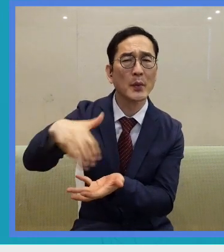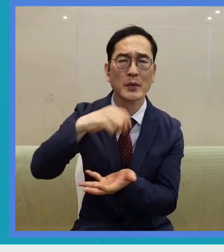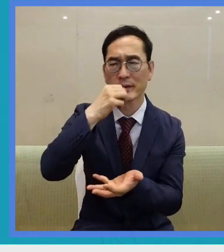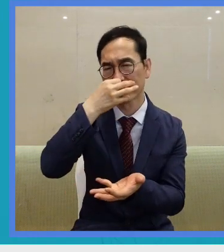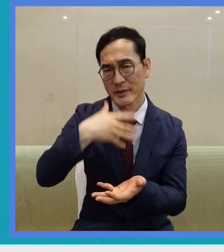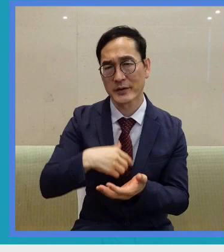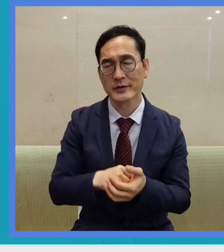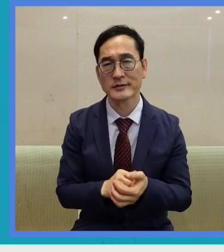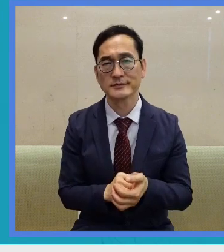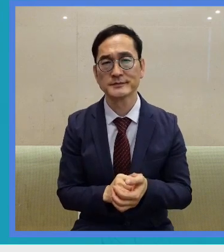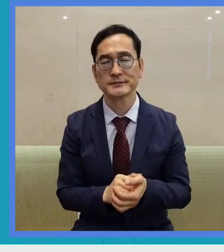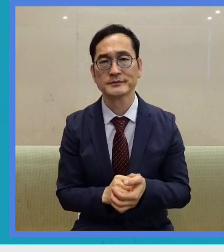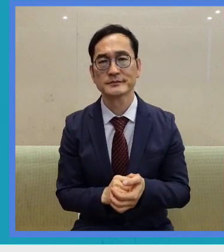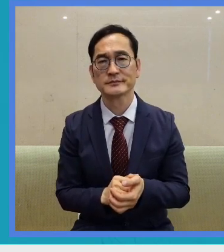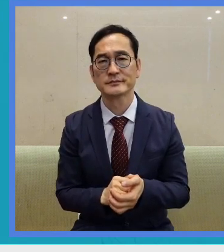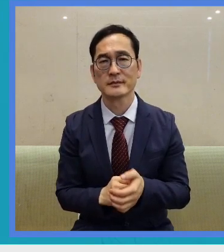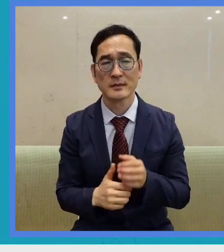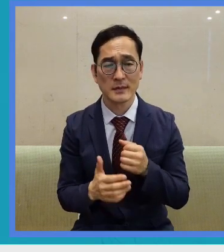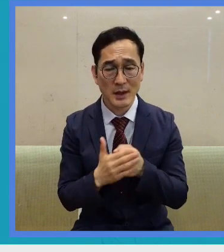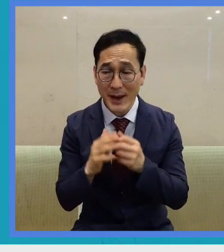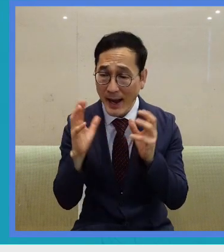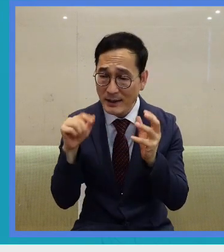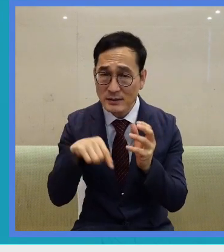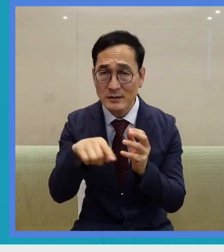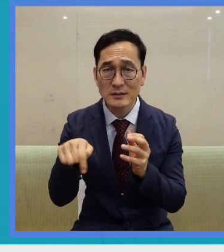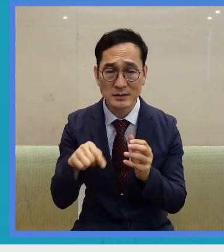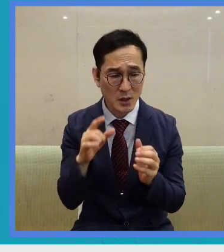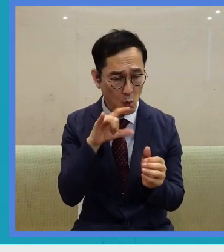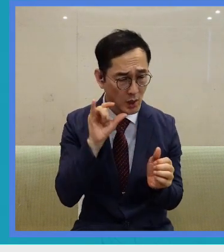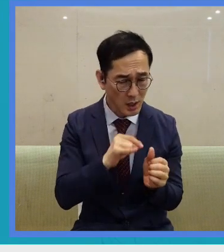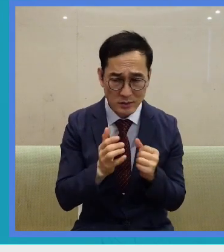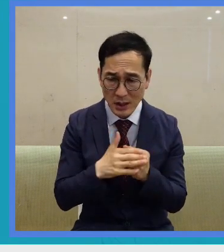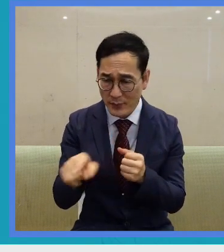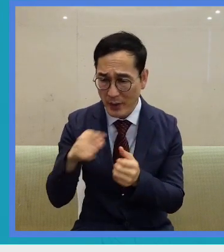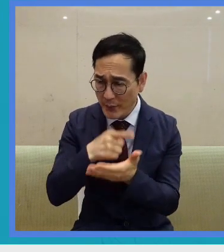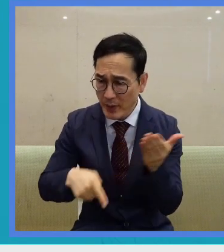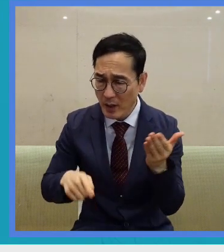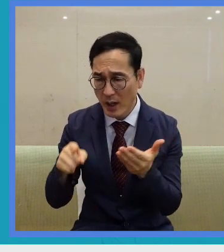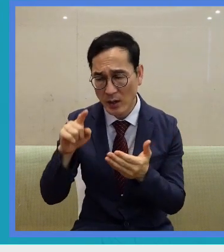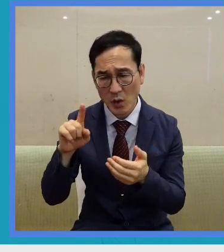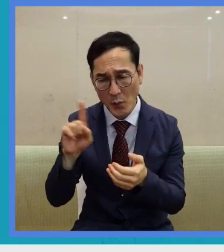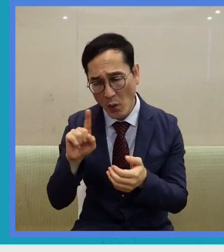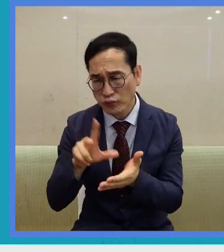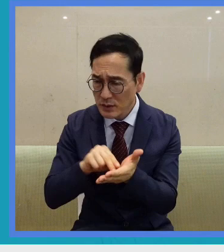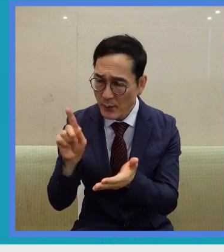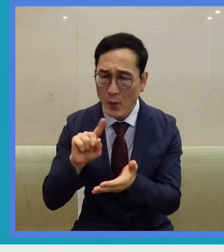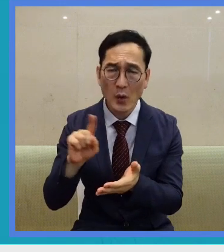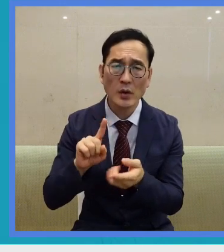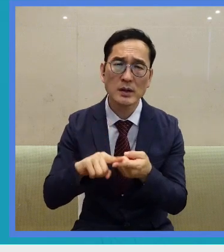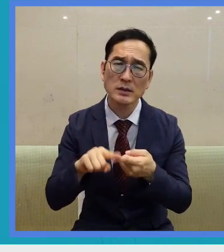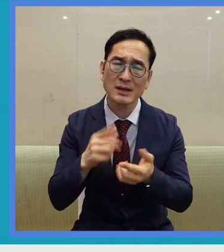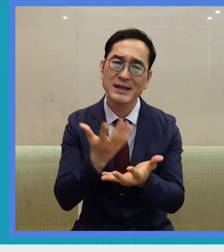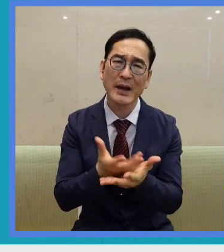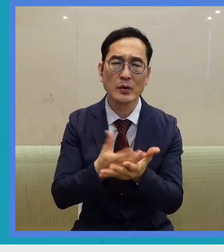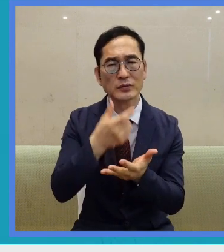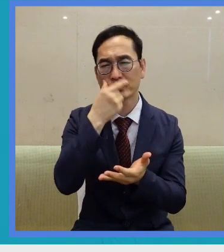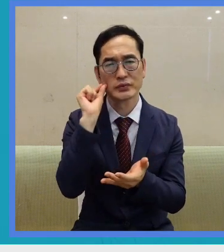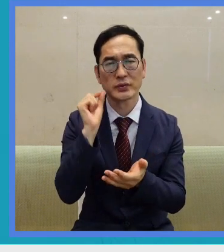어떻게 아동들의 정신건강에 영향을 미쳤는지에 대한 그런 근거가 굉장히 부족하다라고 이야기를 하고 있습니다.